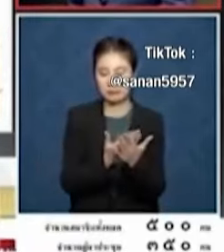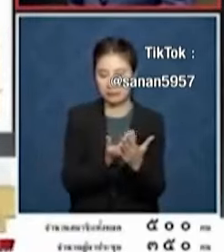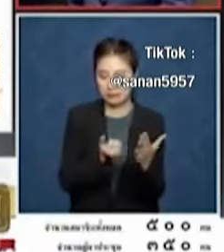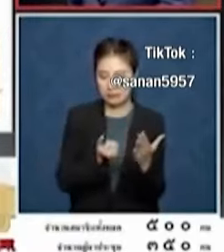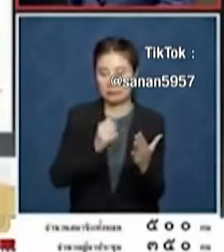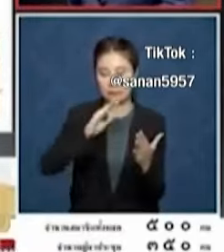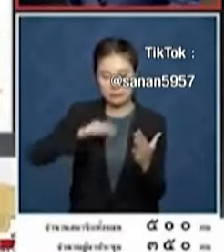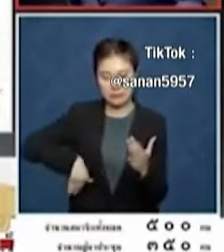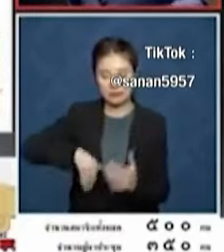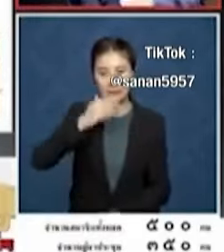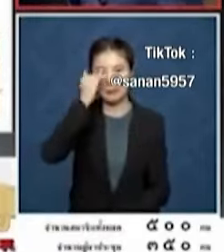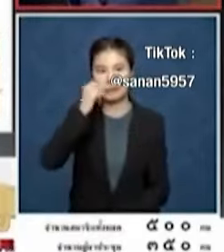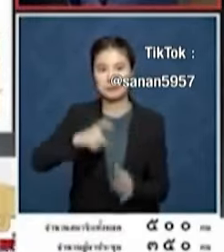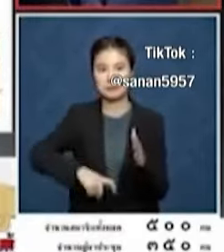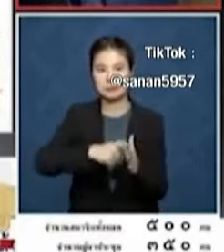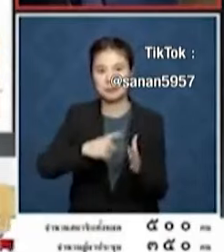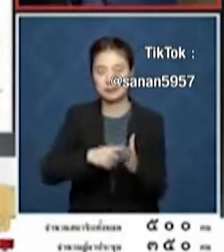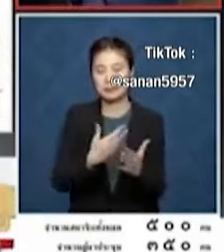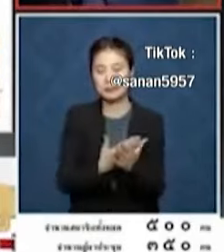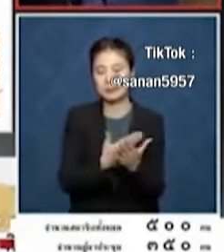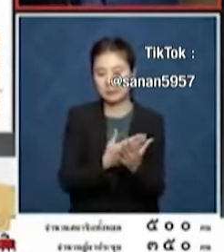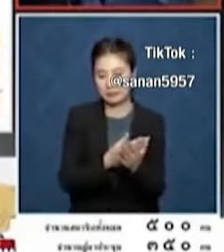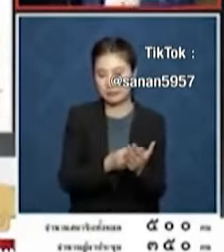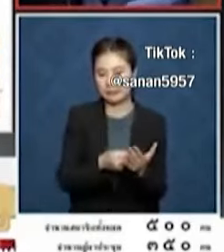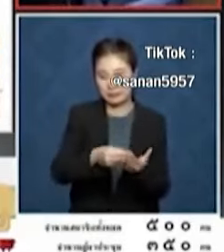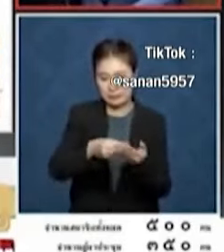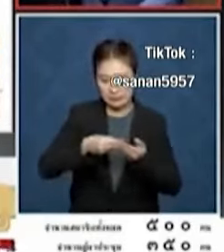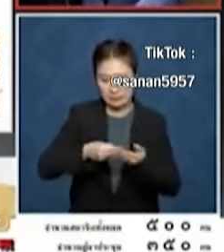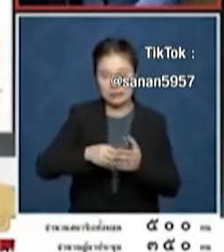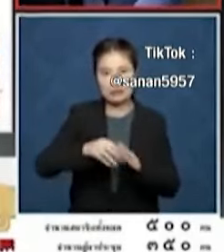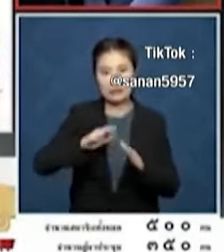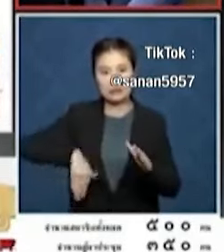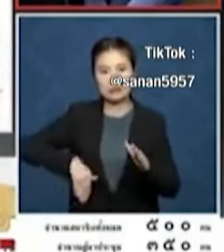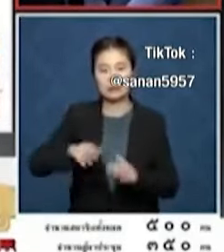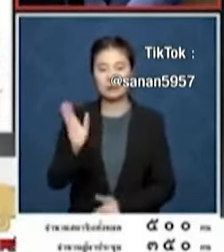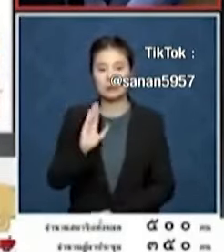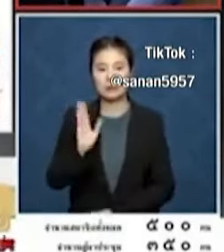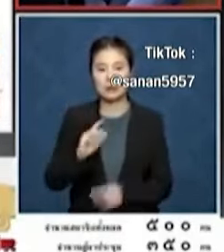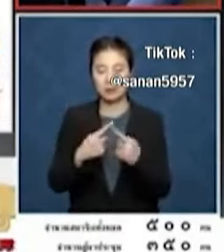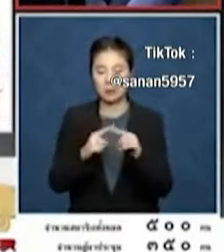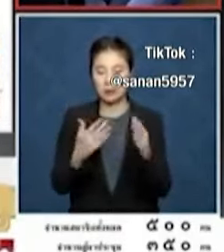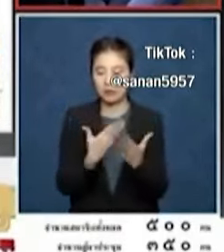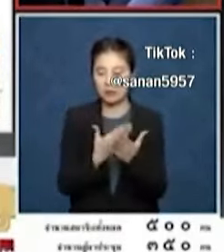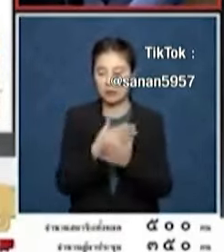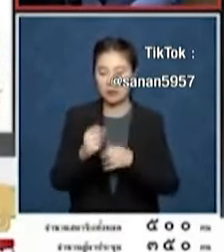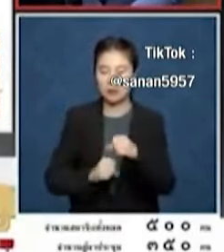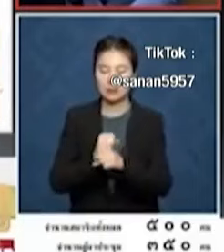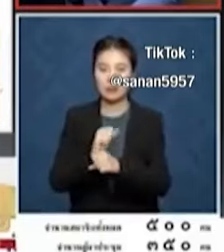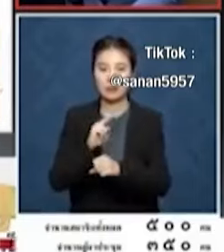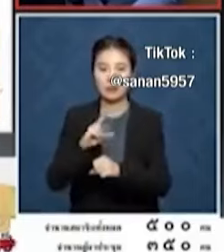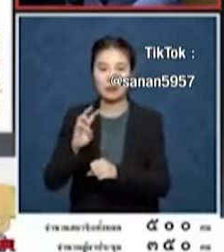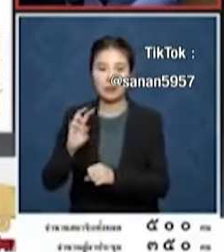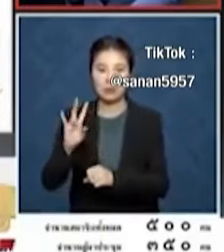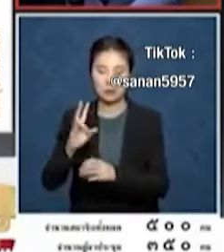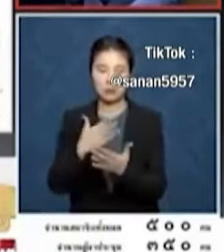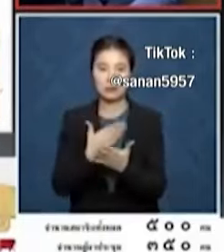ขัดนี่ปิยบุตรพูดถูกอ่ะ นี่แนะนำค่ะแนะนำเลย ก็เหมือนกับที่เราแนะนำนั่นแหละถูกไหม ว่าคุณอภิปรายเรื่องอะ